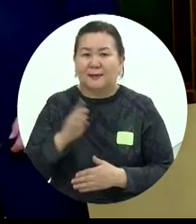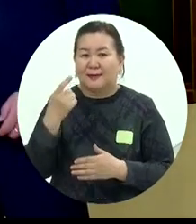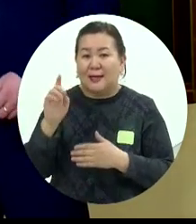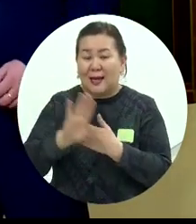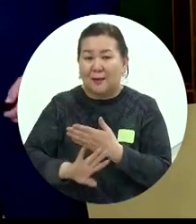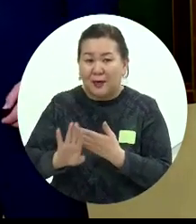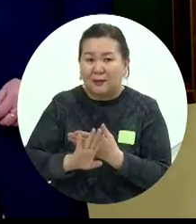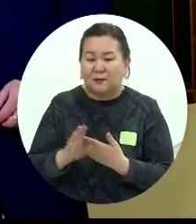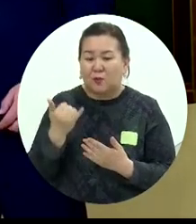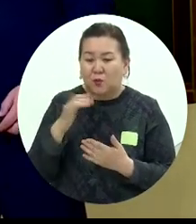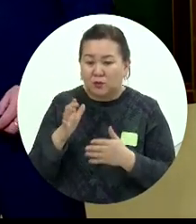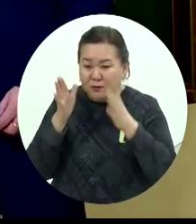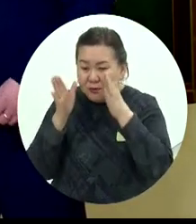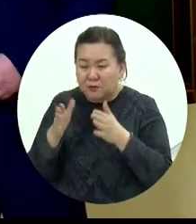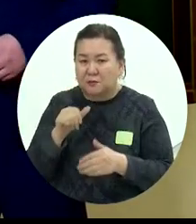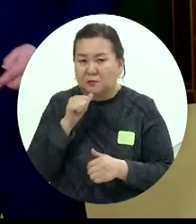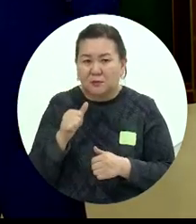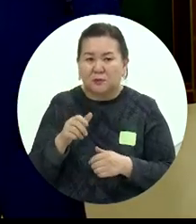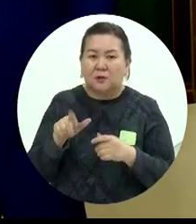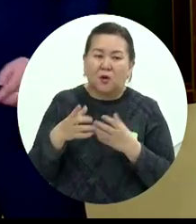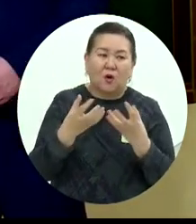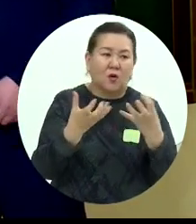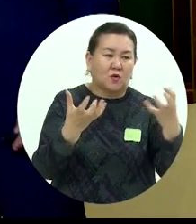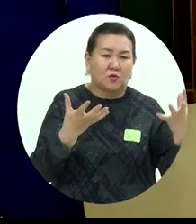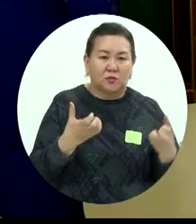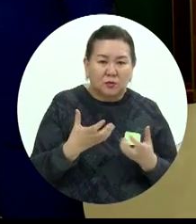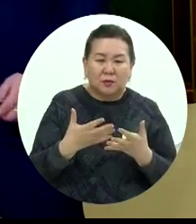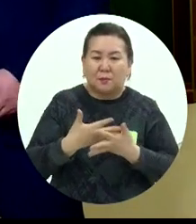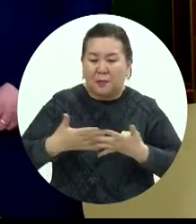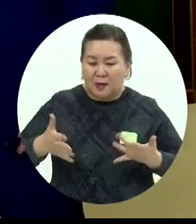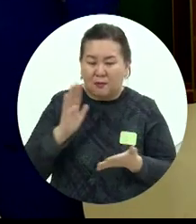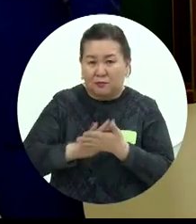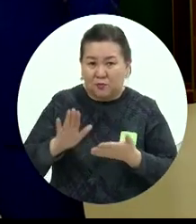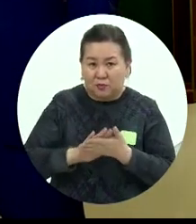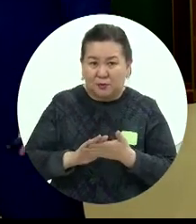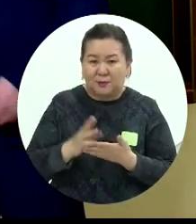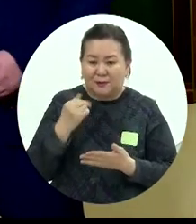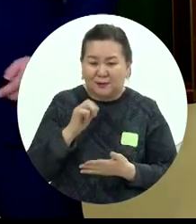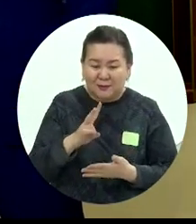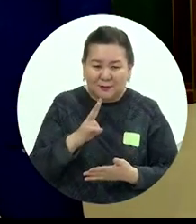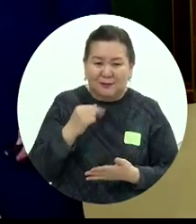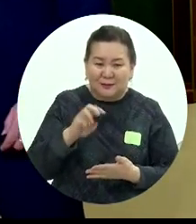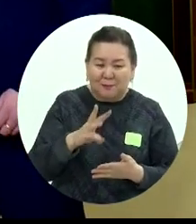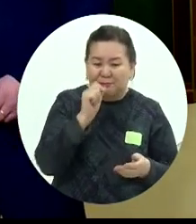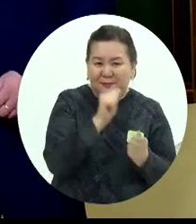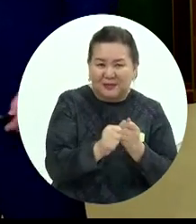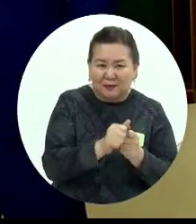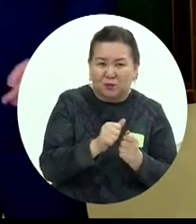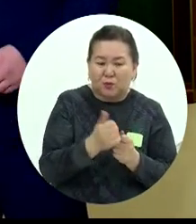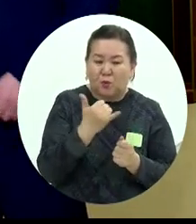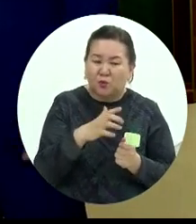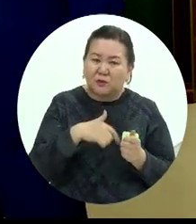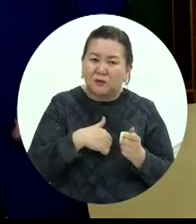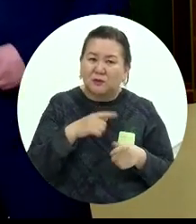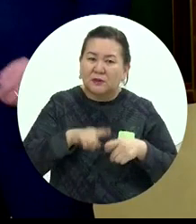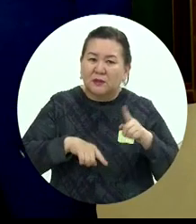гэдэг маань зөвхөн устай харьцах биш тэр маш олон төрлийн бараа бүтээгдэхүүнээр дам байдлаар зарцуулагдсан усыг бид